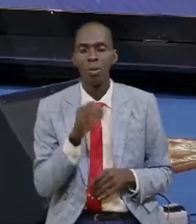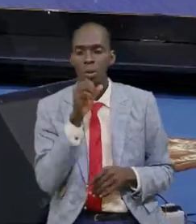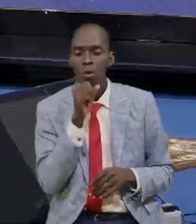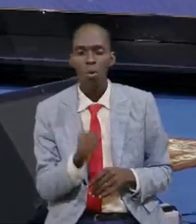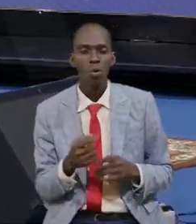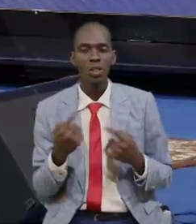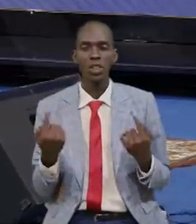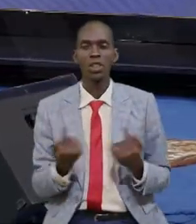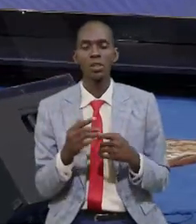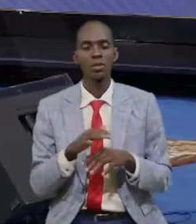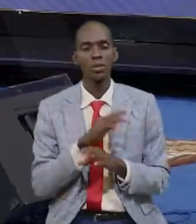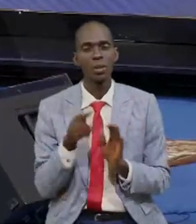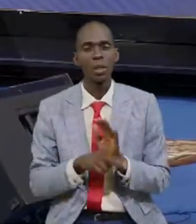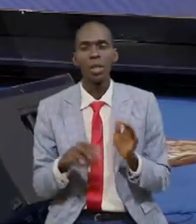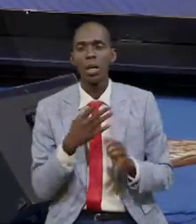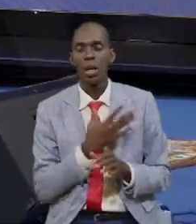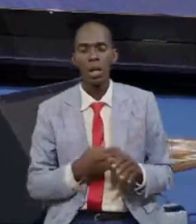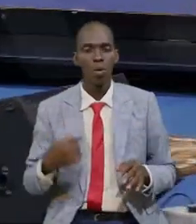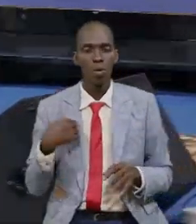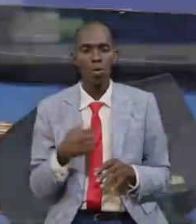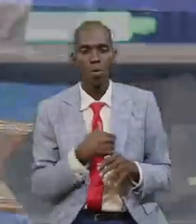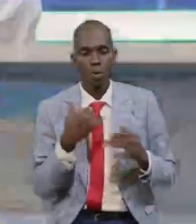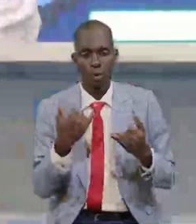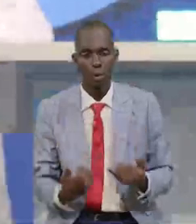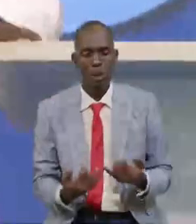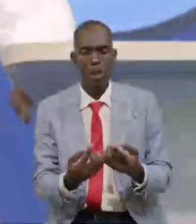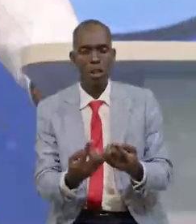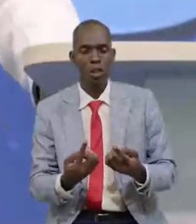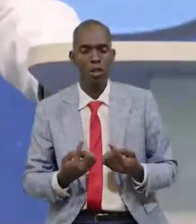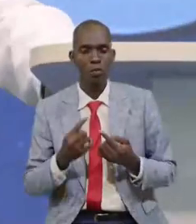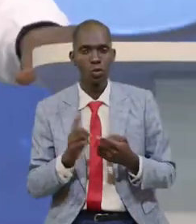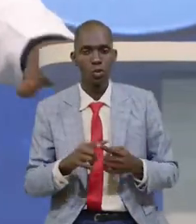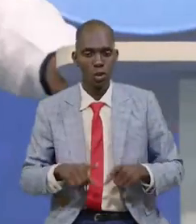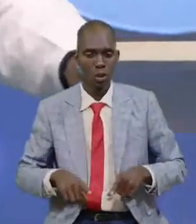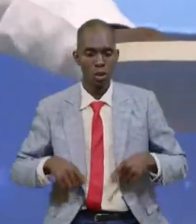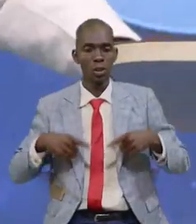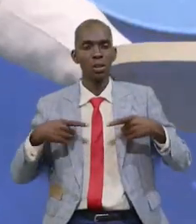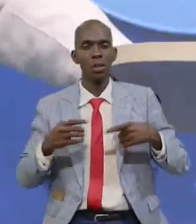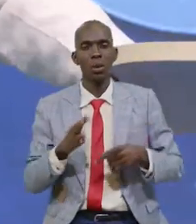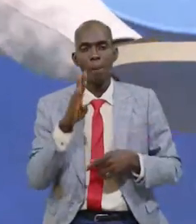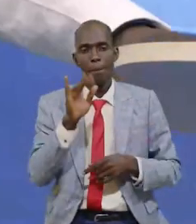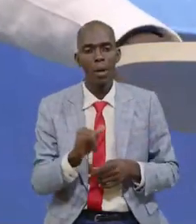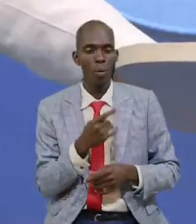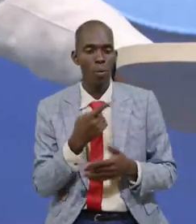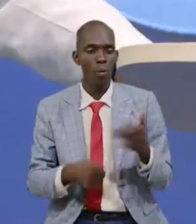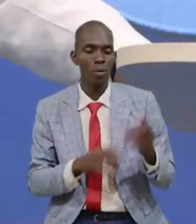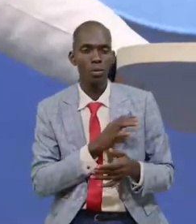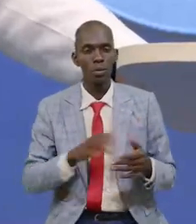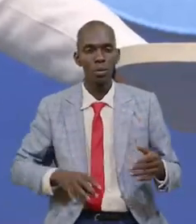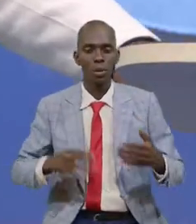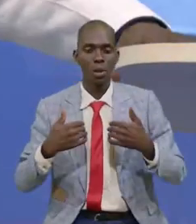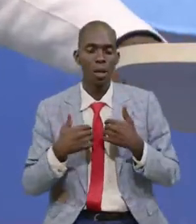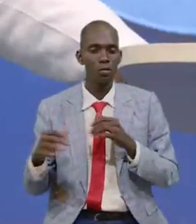de l'ancien mal, de l'ancienne dépravation. Nous venons maintenant pour vivre, pour ce que Christ a